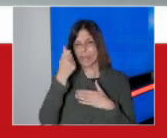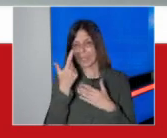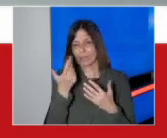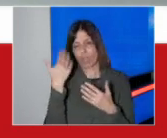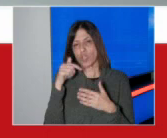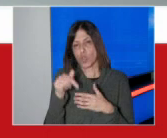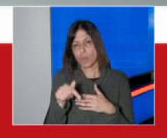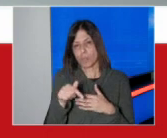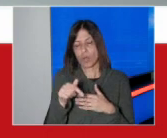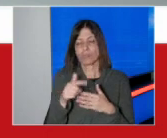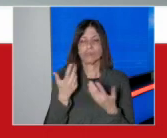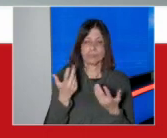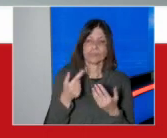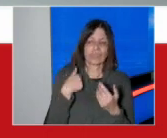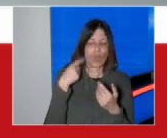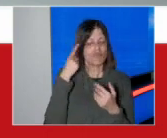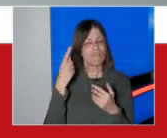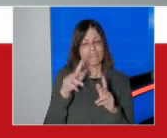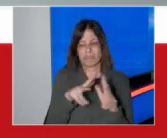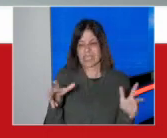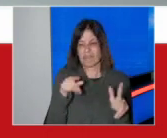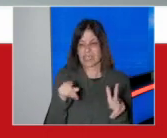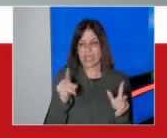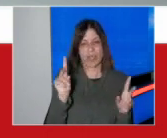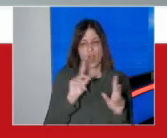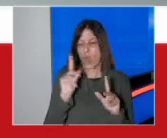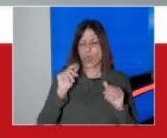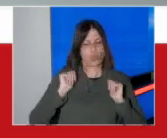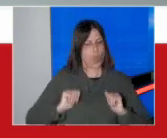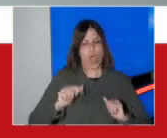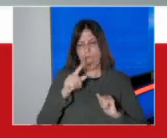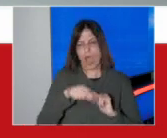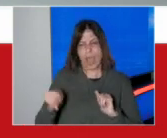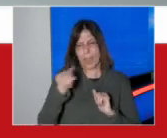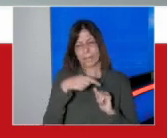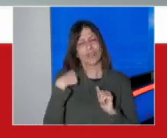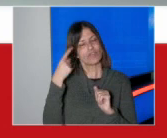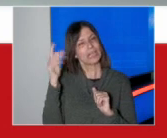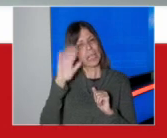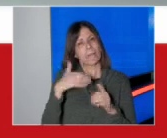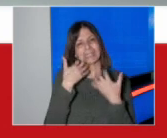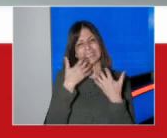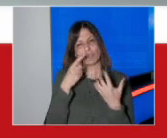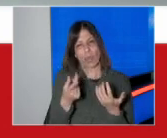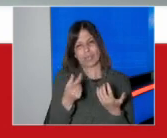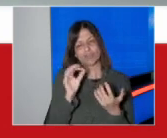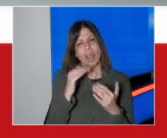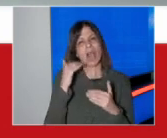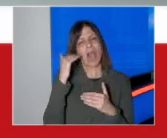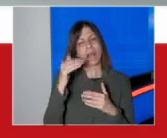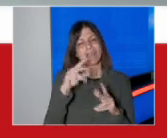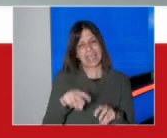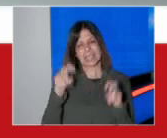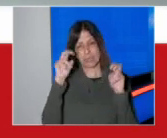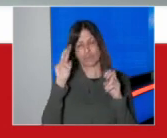שהם מציעים. אני חושב שהסיטואציה הזאת לא נוחה להם, כמו שאמרתי. אני חושב שגם הסיפור הזה מבחינת רמת